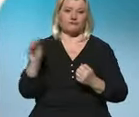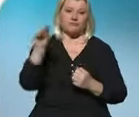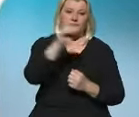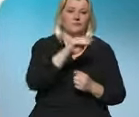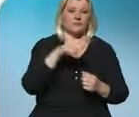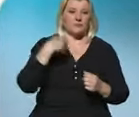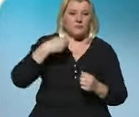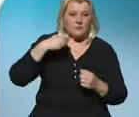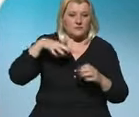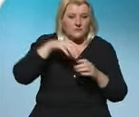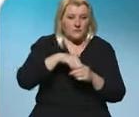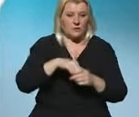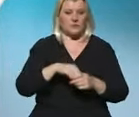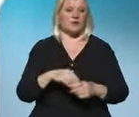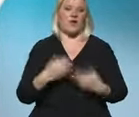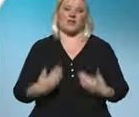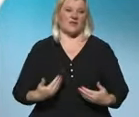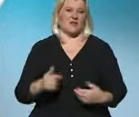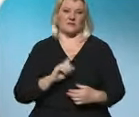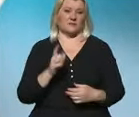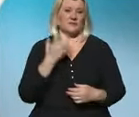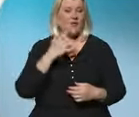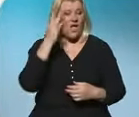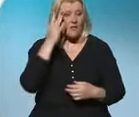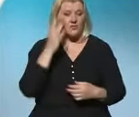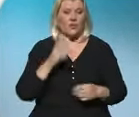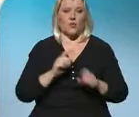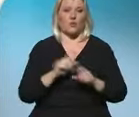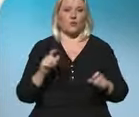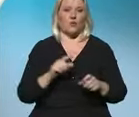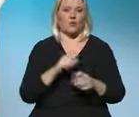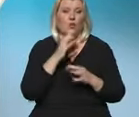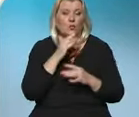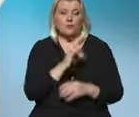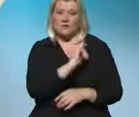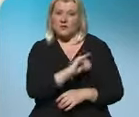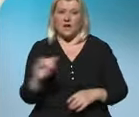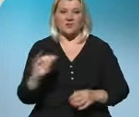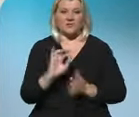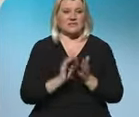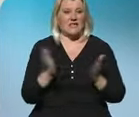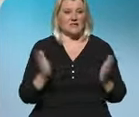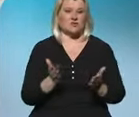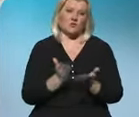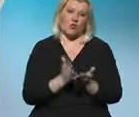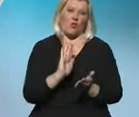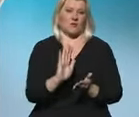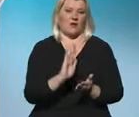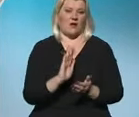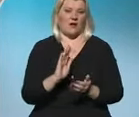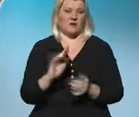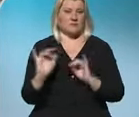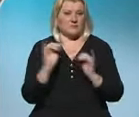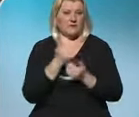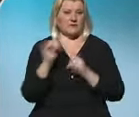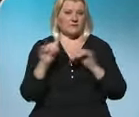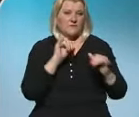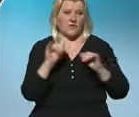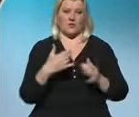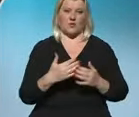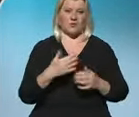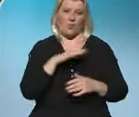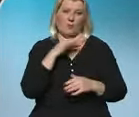a teďka ne, kor v létě, když vlastně to pro muzikanty sezóna, tak to mimo z nikam nejezdíme, ale